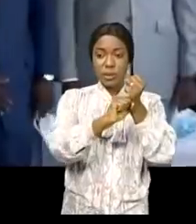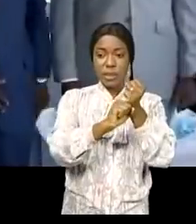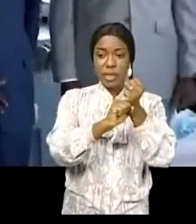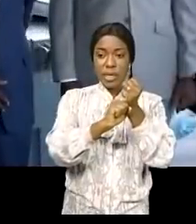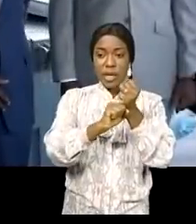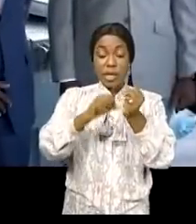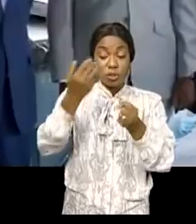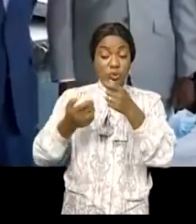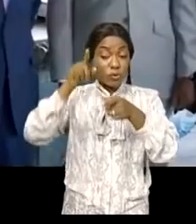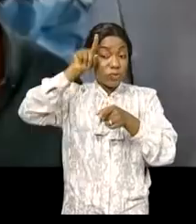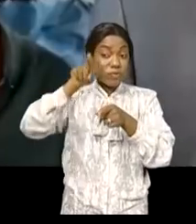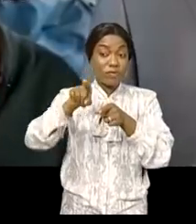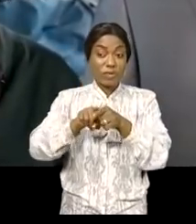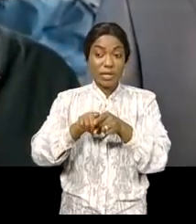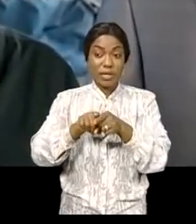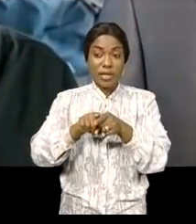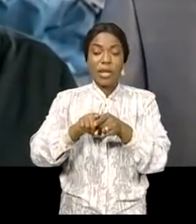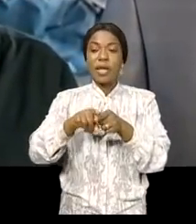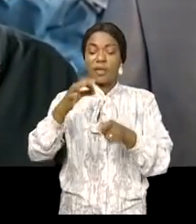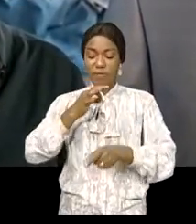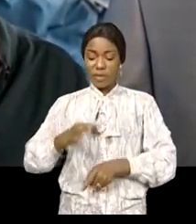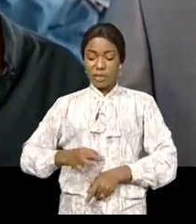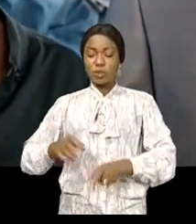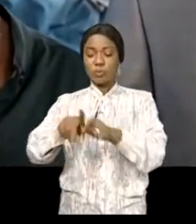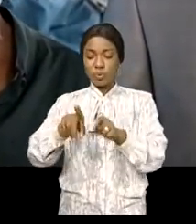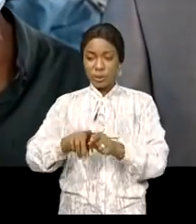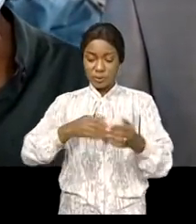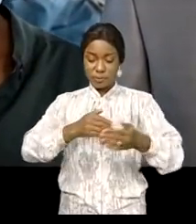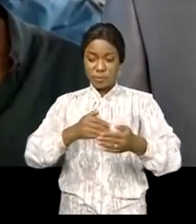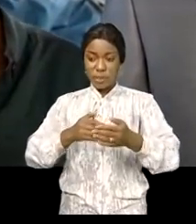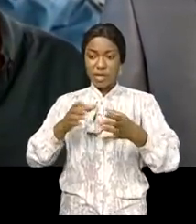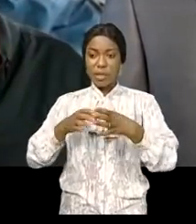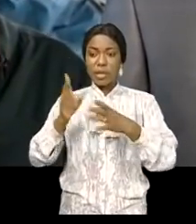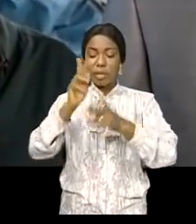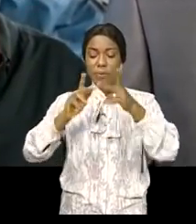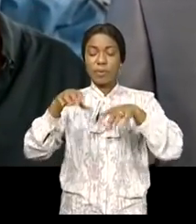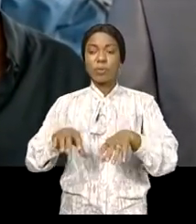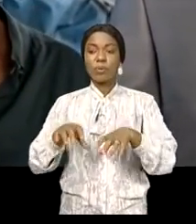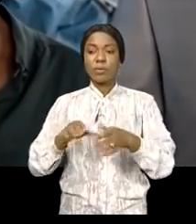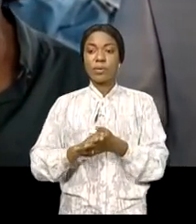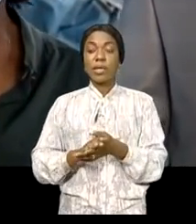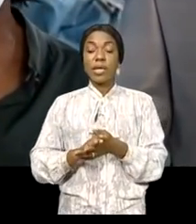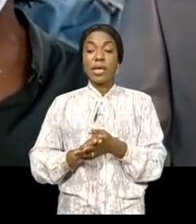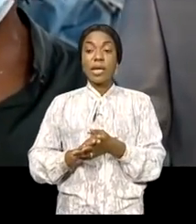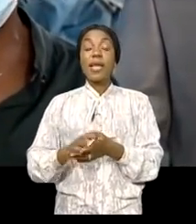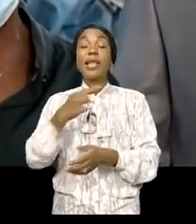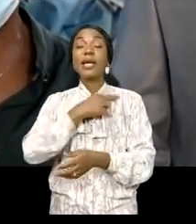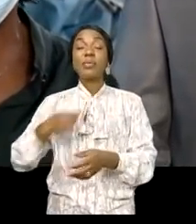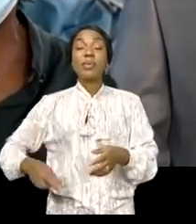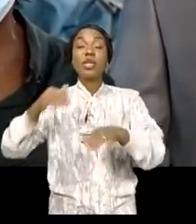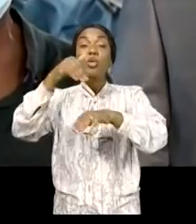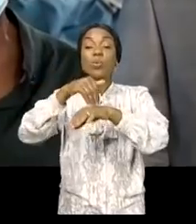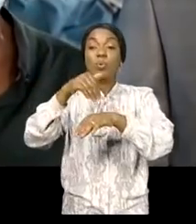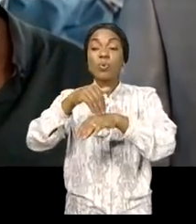Félix-Antoine Tshisekedi Tshilombo et sa proximité au peuple congolais. La République du Congo, c'est un pays frère